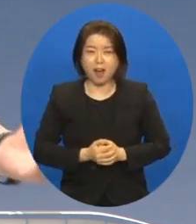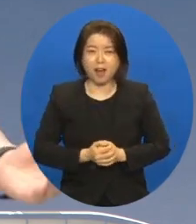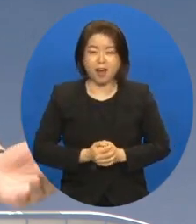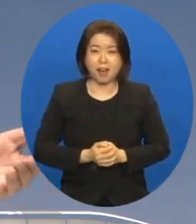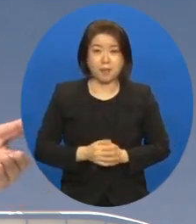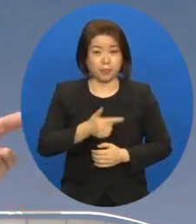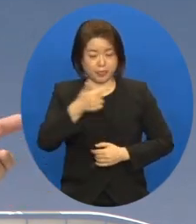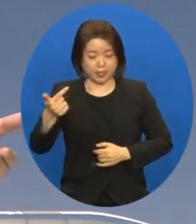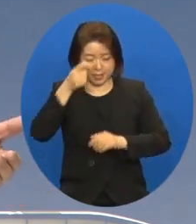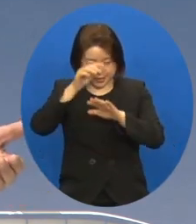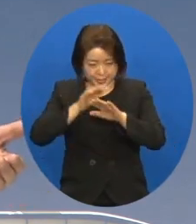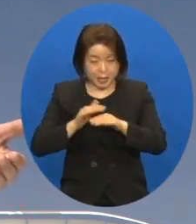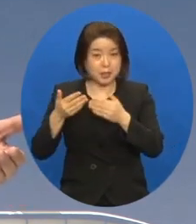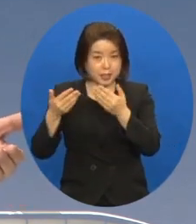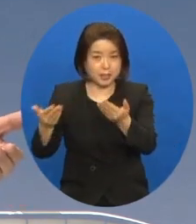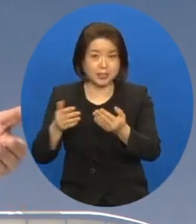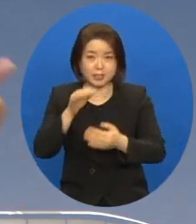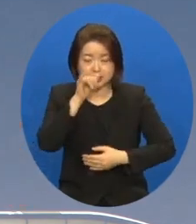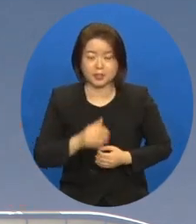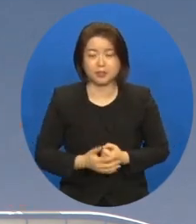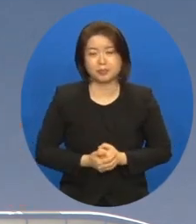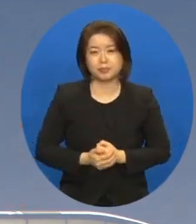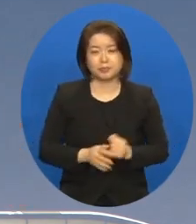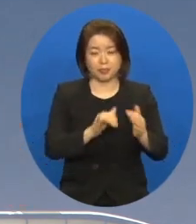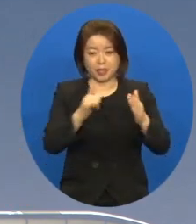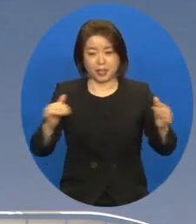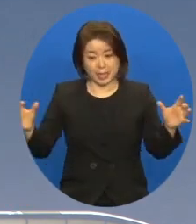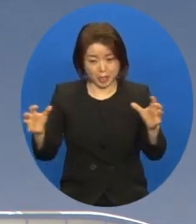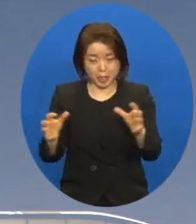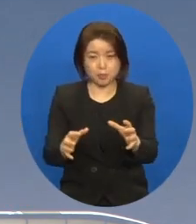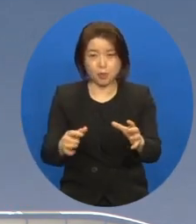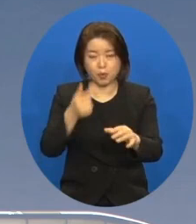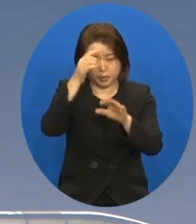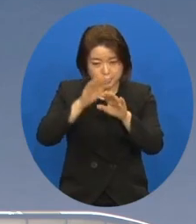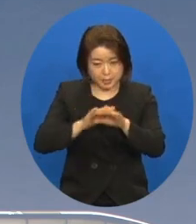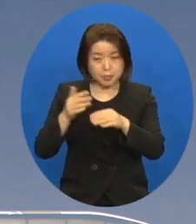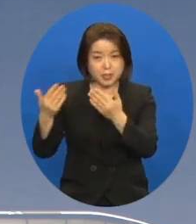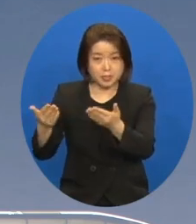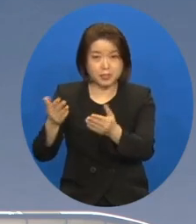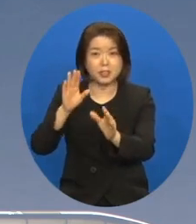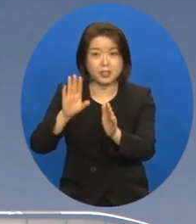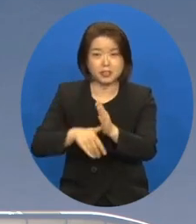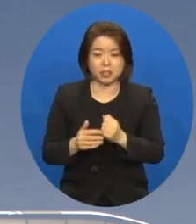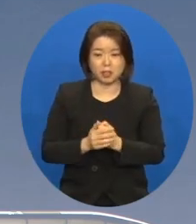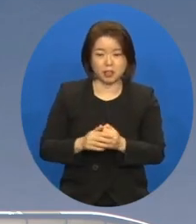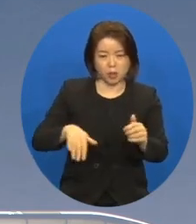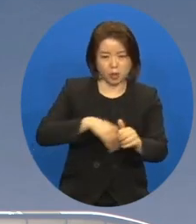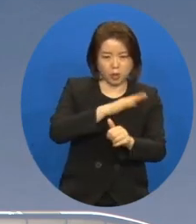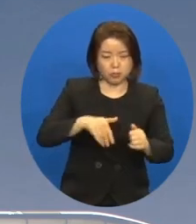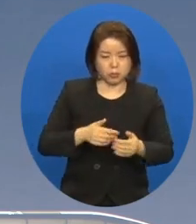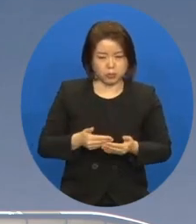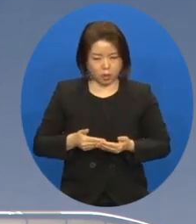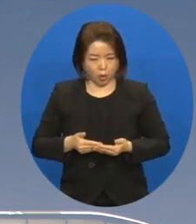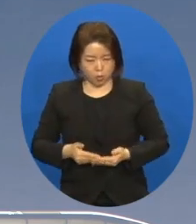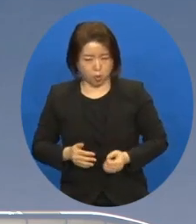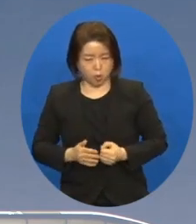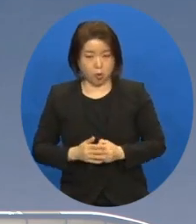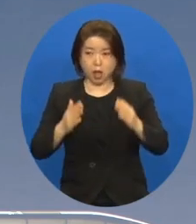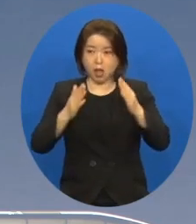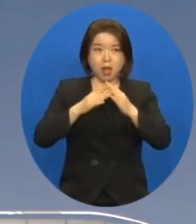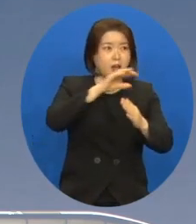저녁에 예배를 드렸습니다. 가족들이 모여서 예배를 드리는데 분위기가 무거워요. 집은 너무